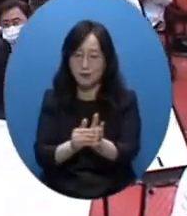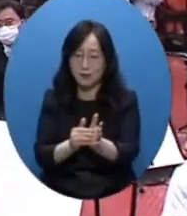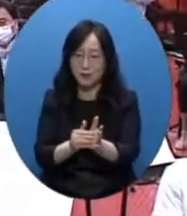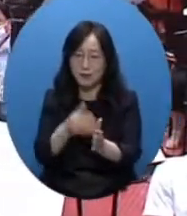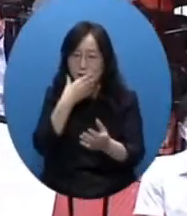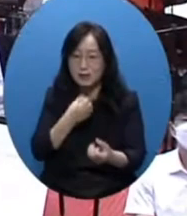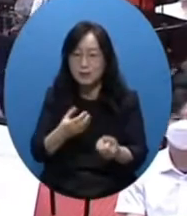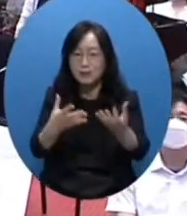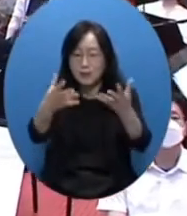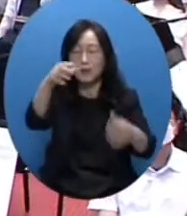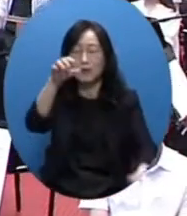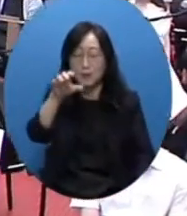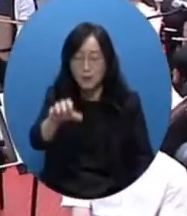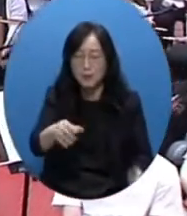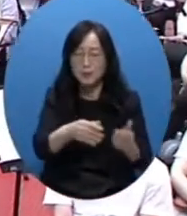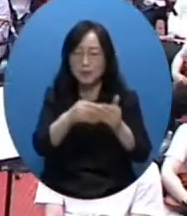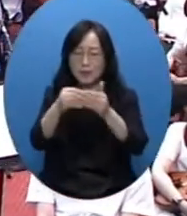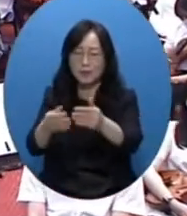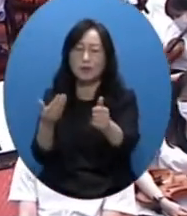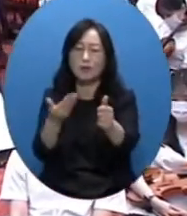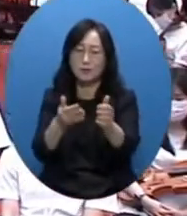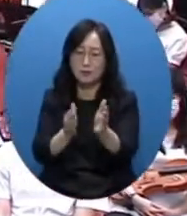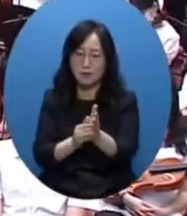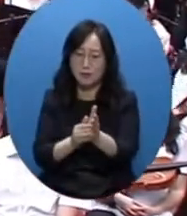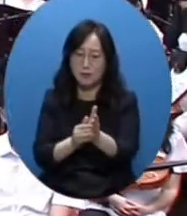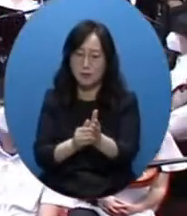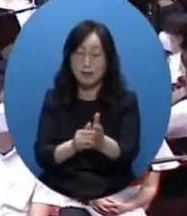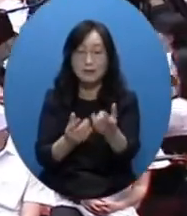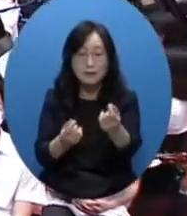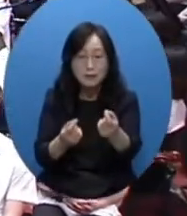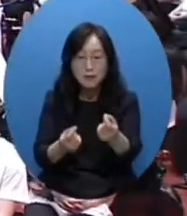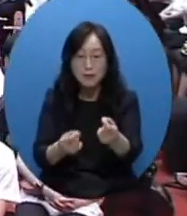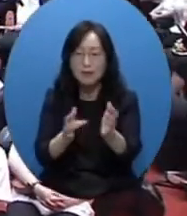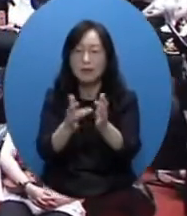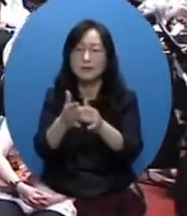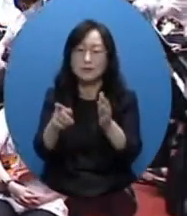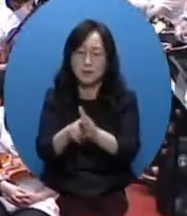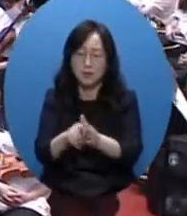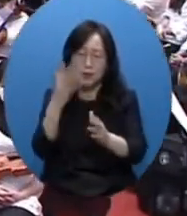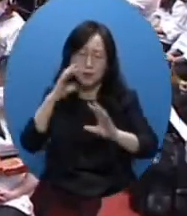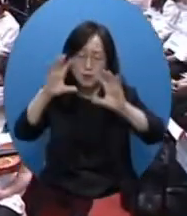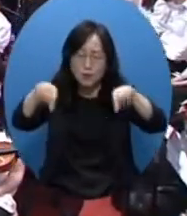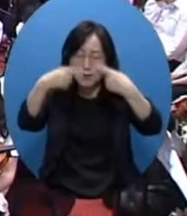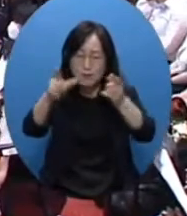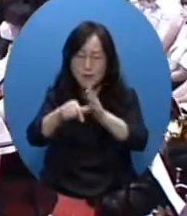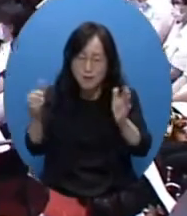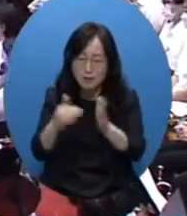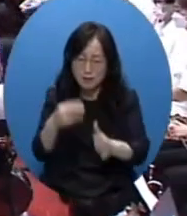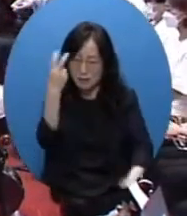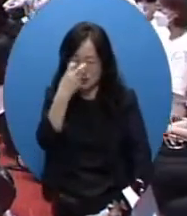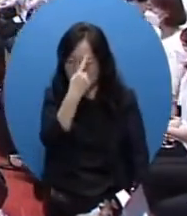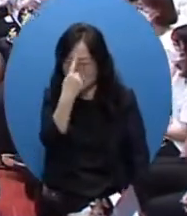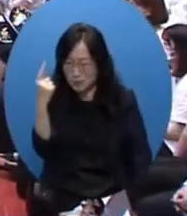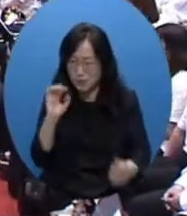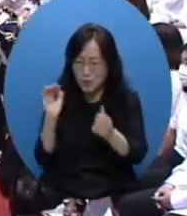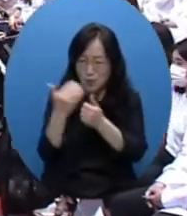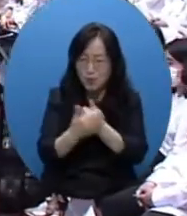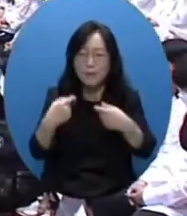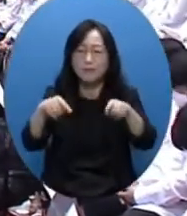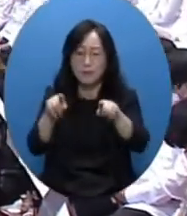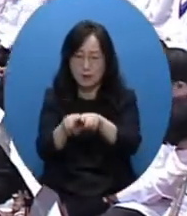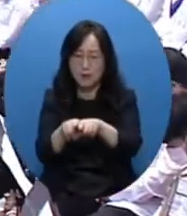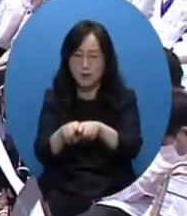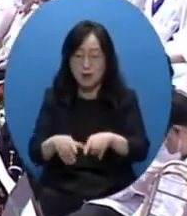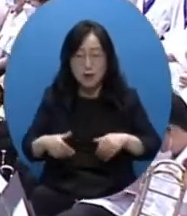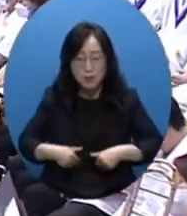축복의 땅 가나안에 이르게 하신 것입니다. 이처럼 우리가 예수 믿고 난 다음 총칼 때까지 우리를 지키시고 보호하시고 함께 하시고